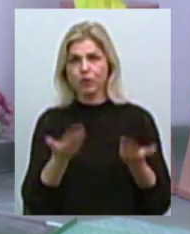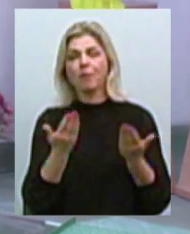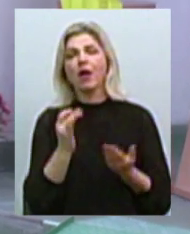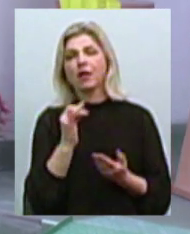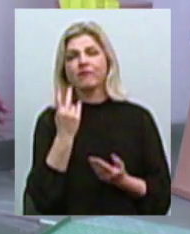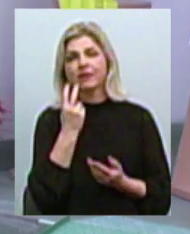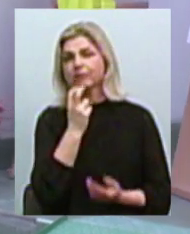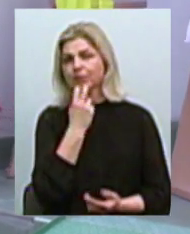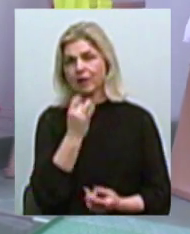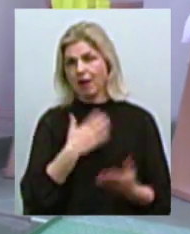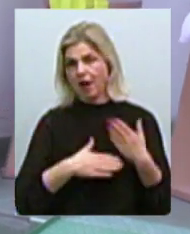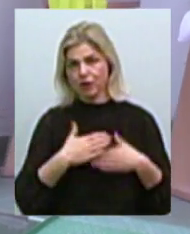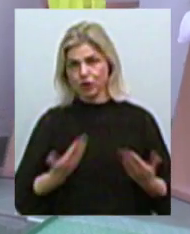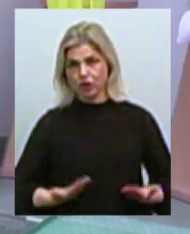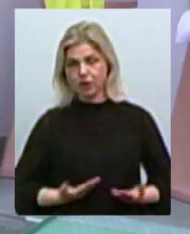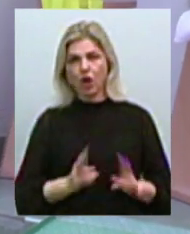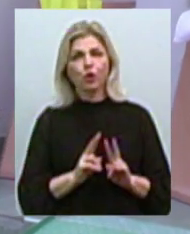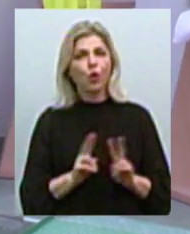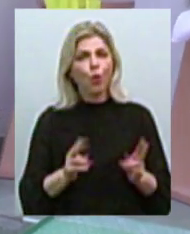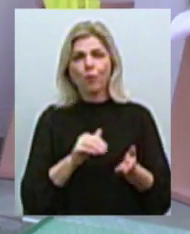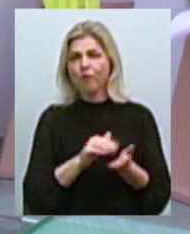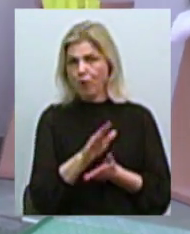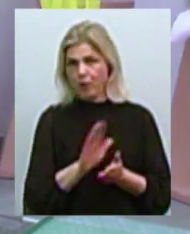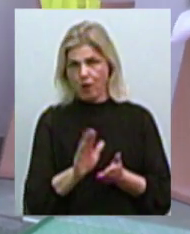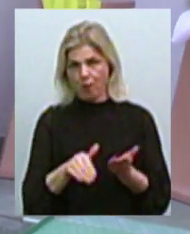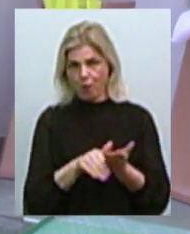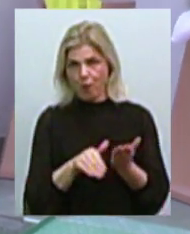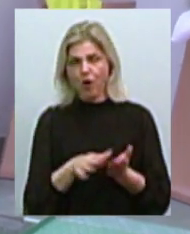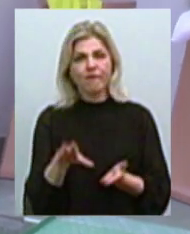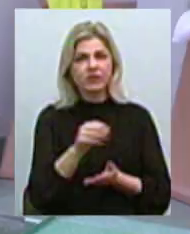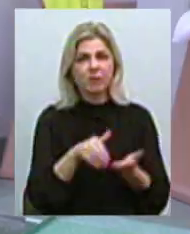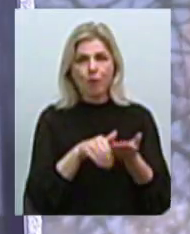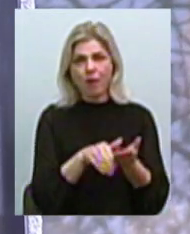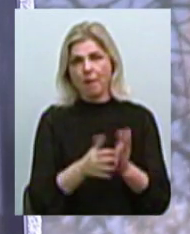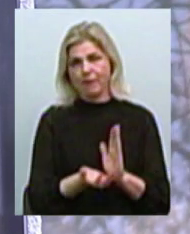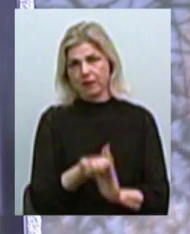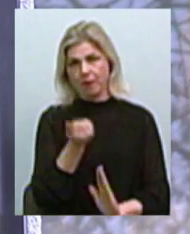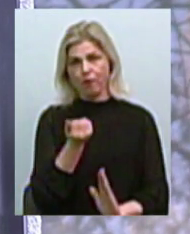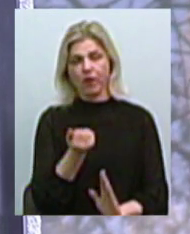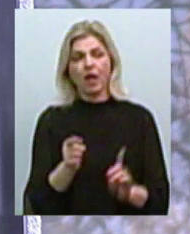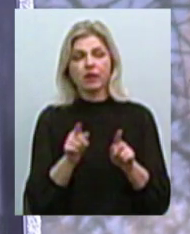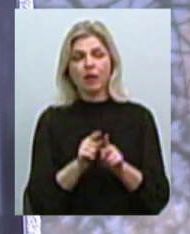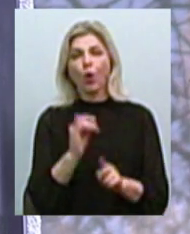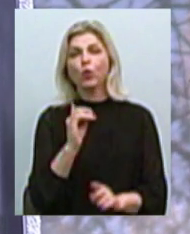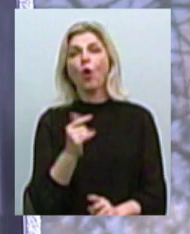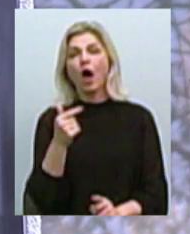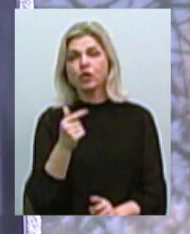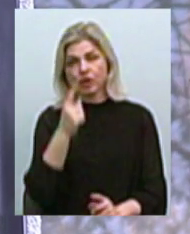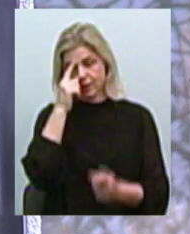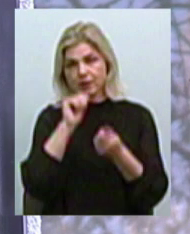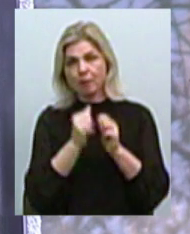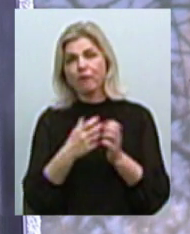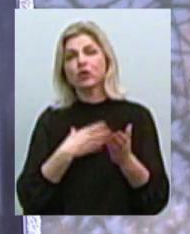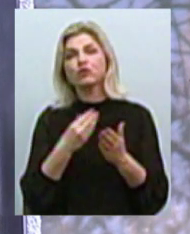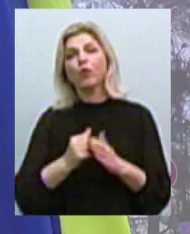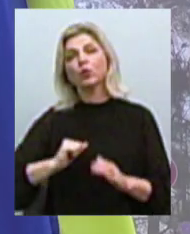і радів цьому життю. Нікому не відмовляв у допомозі, усім допомагав, підтримував. Таким Юрій Гайше запам'ятав свого кращого